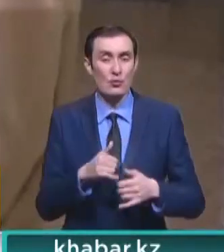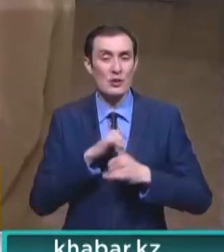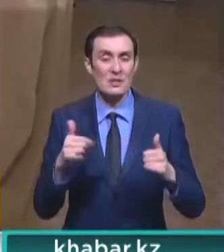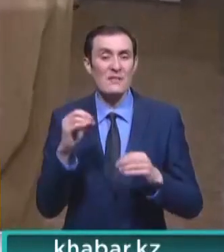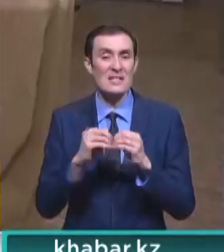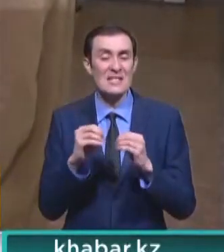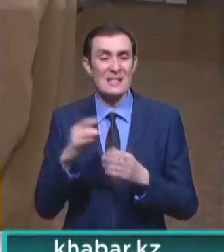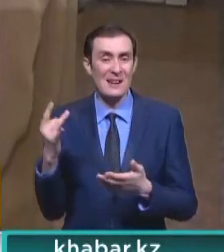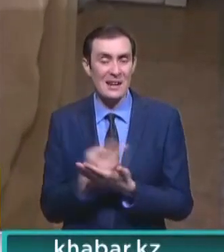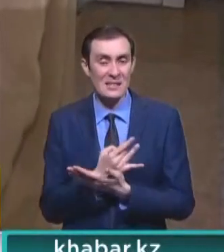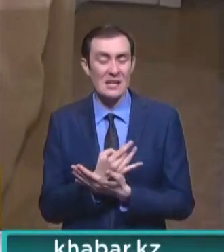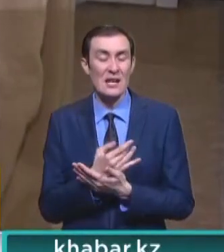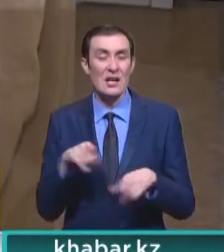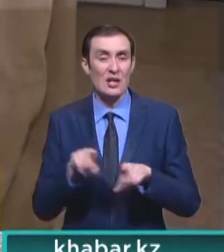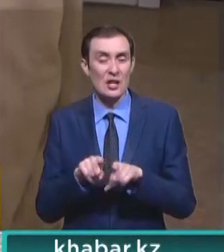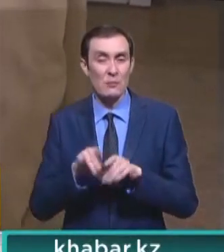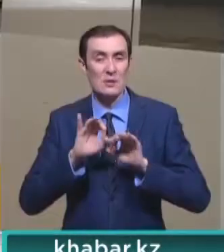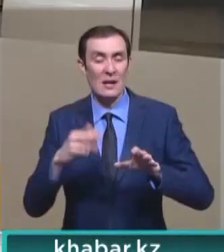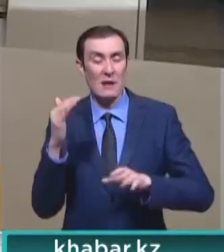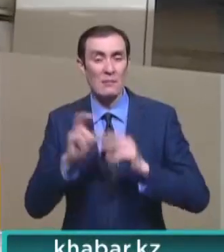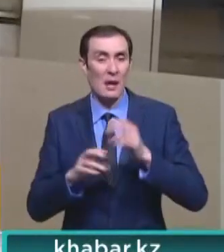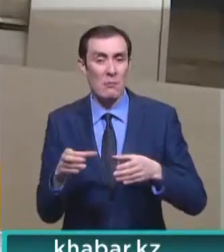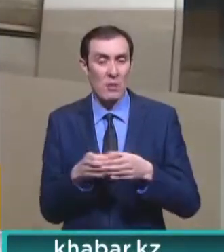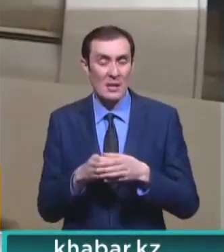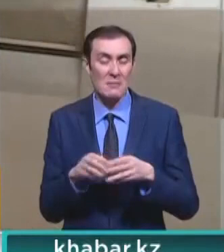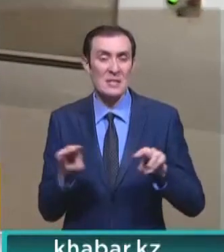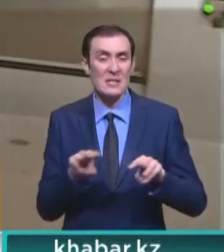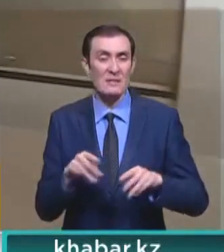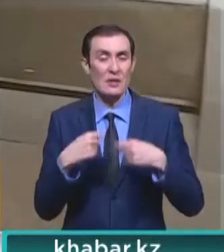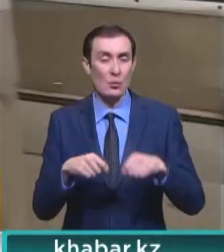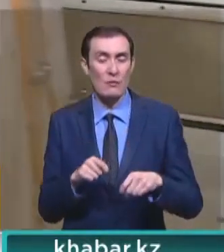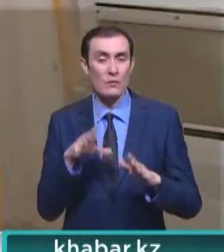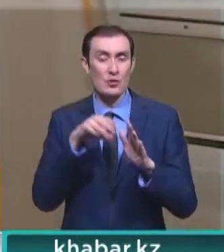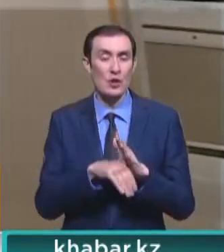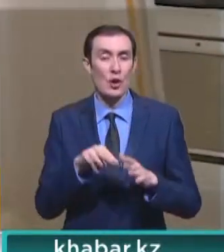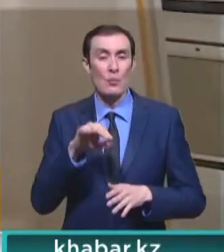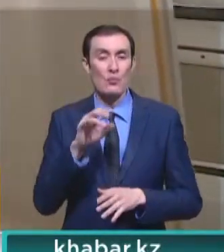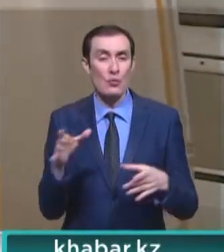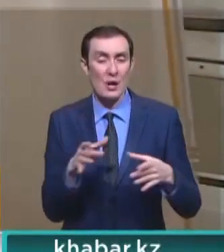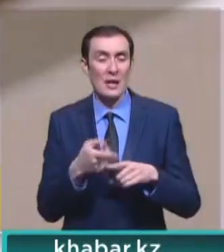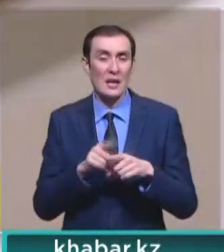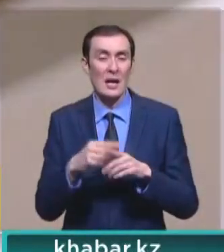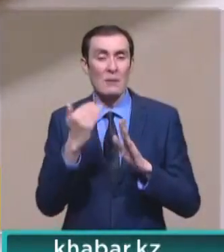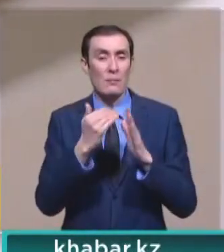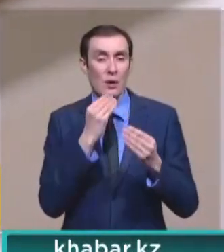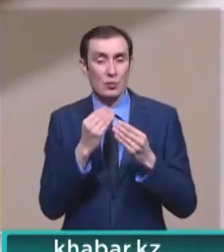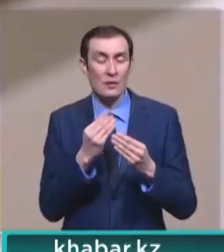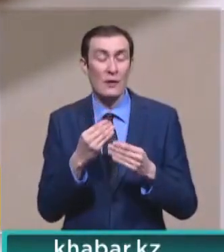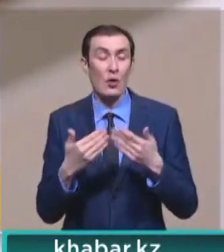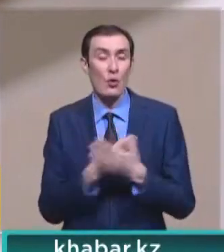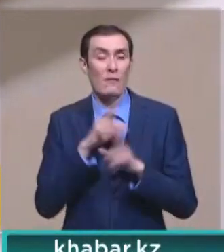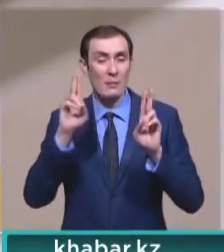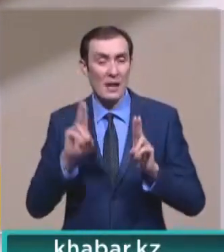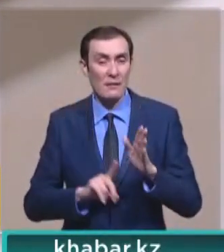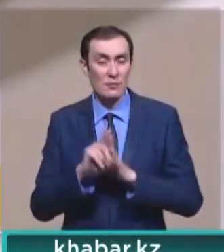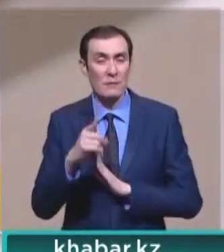в 10 раз. Ко всему прочему, по словам переработчиков, в Минторговле решили включить муку в перечень биржевых продуктов. Новые правила